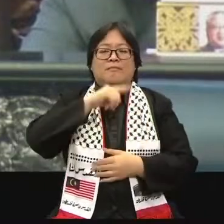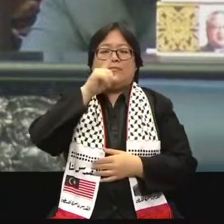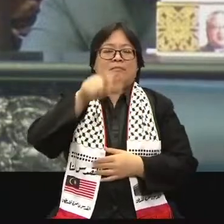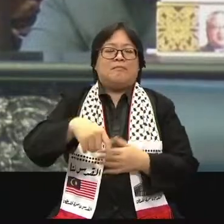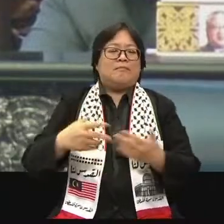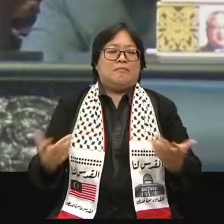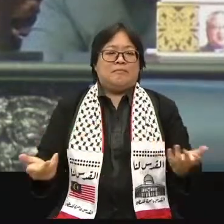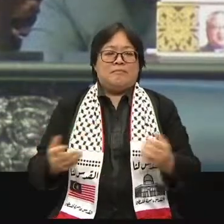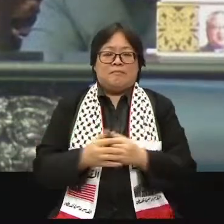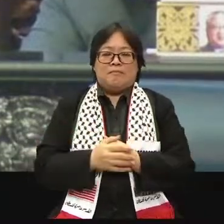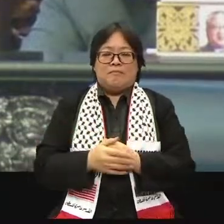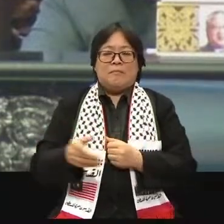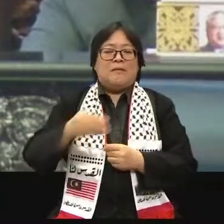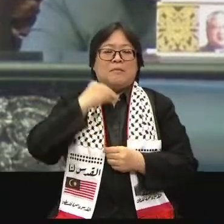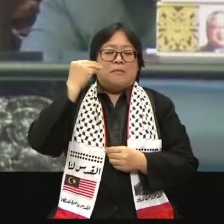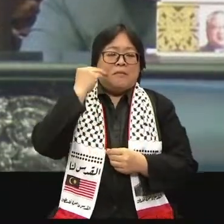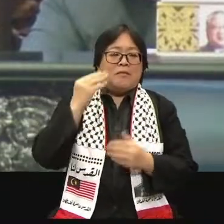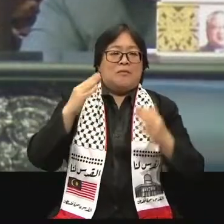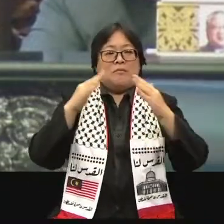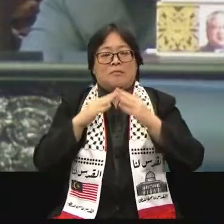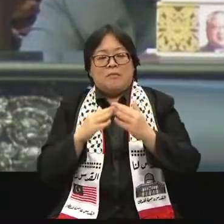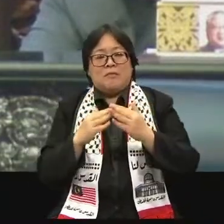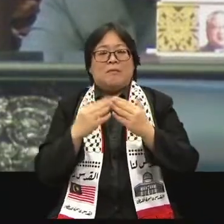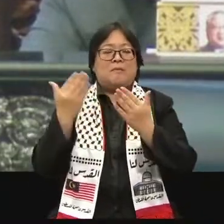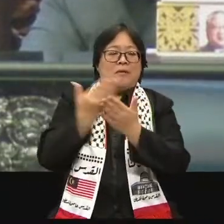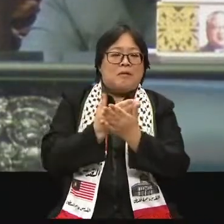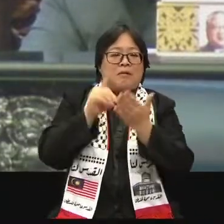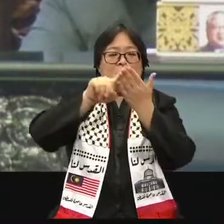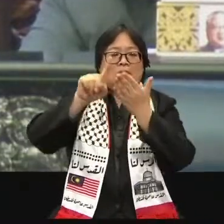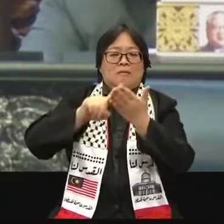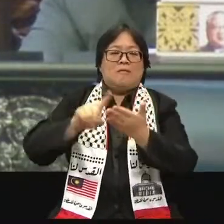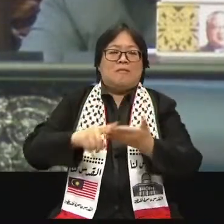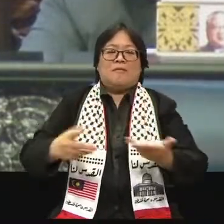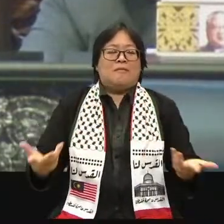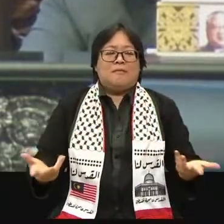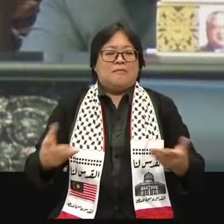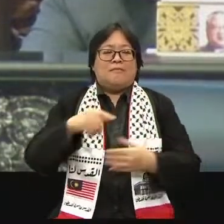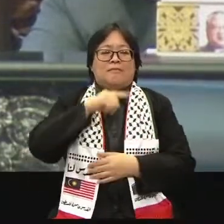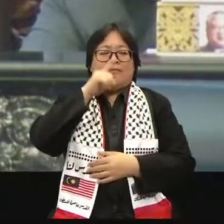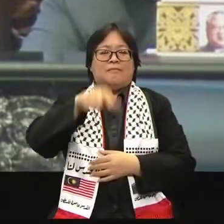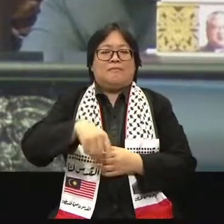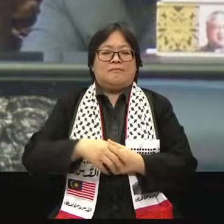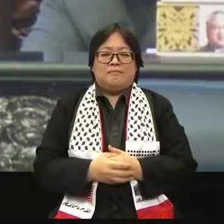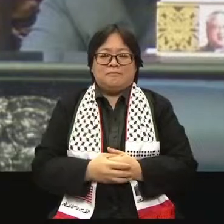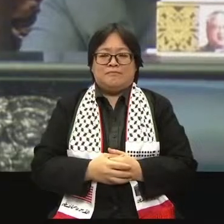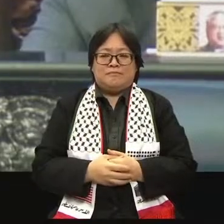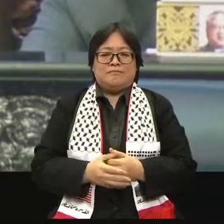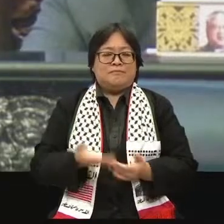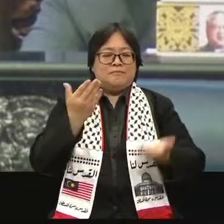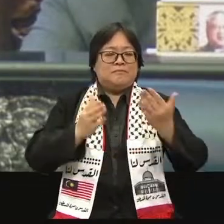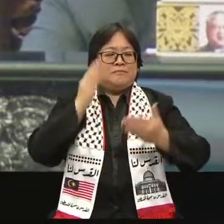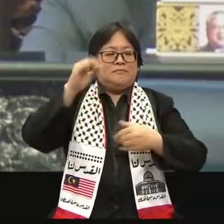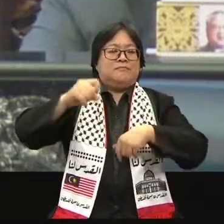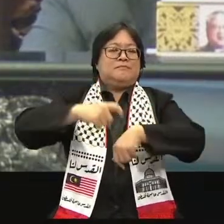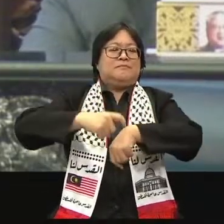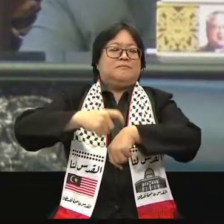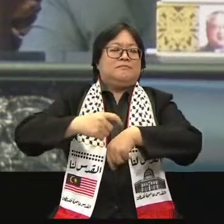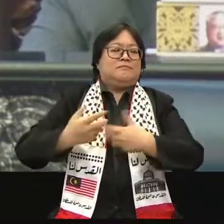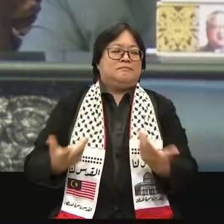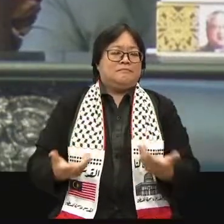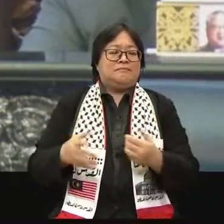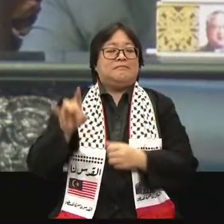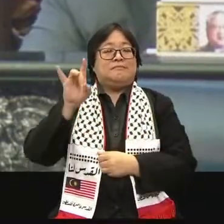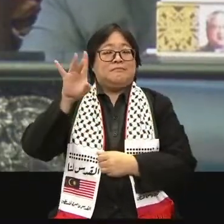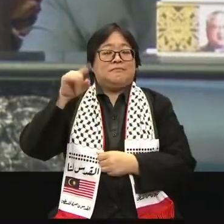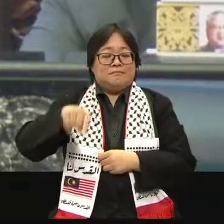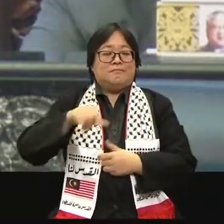lagi mangsa balik barulah perlu untuk membuat semakan di lapangan yang kemungkinan akan mengambil masa namun